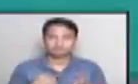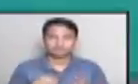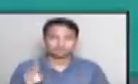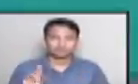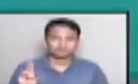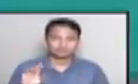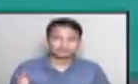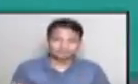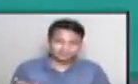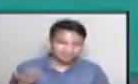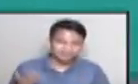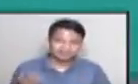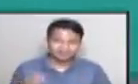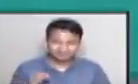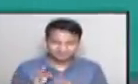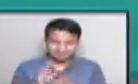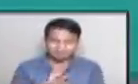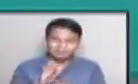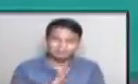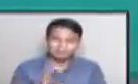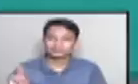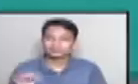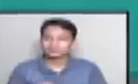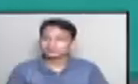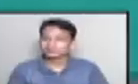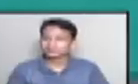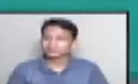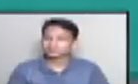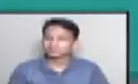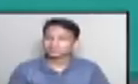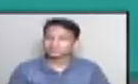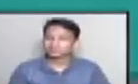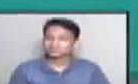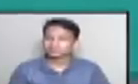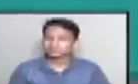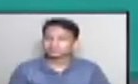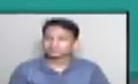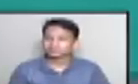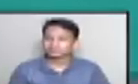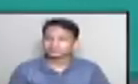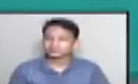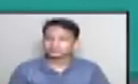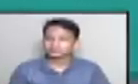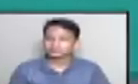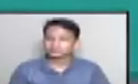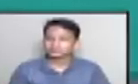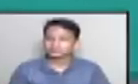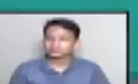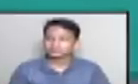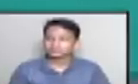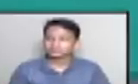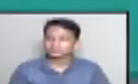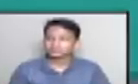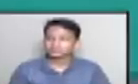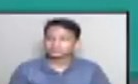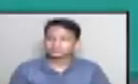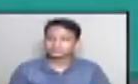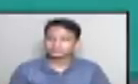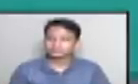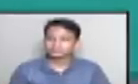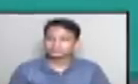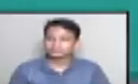ng puwet niya pagdating namin. Ano po? Salamat po, madam. Hindi pa pala kayo tanggal. Ganito pang gagawin. Huwag na, ma'am. Sir, okay na. Mauubusan tayo ng